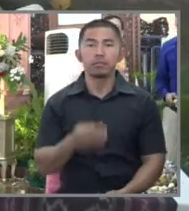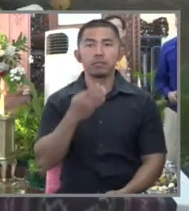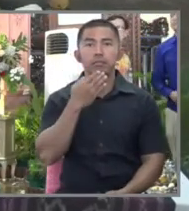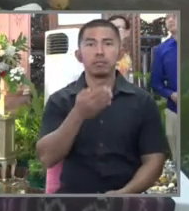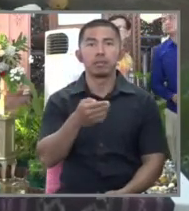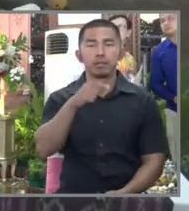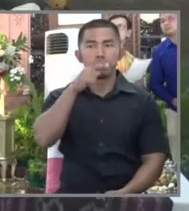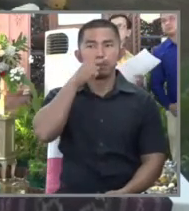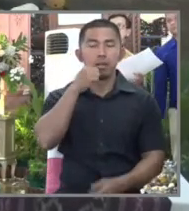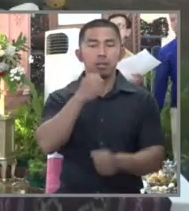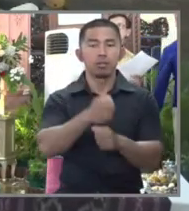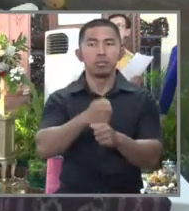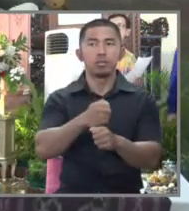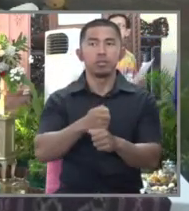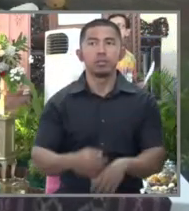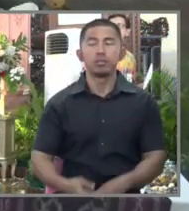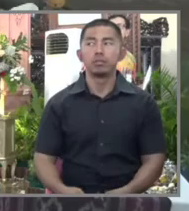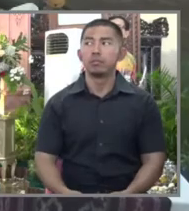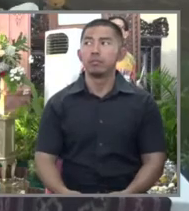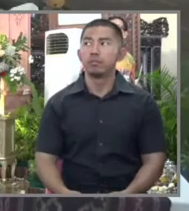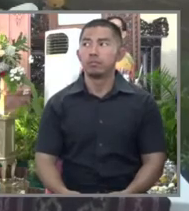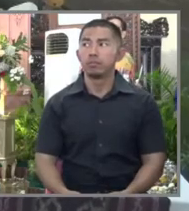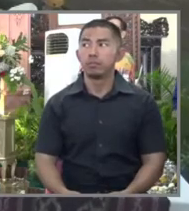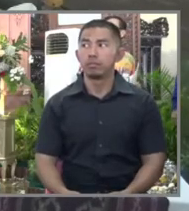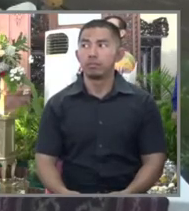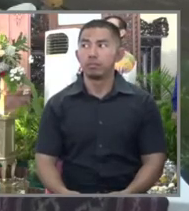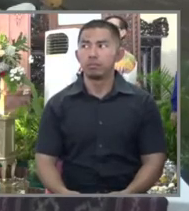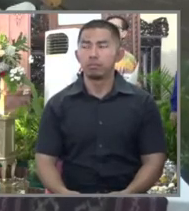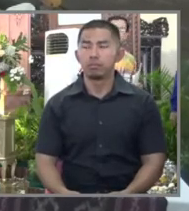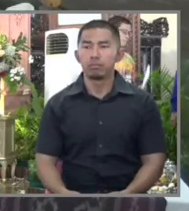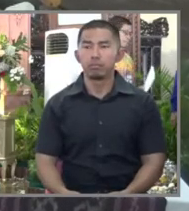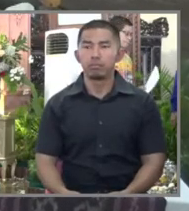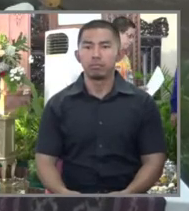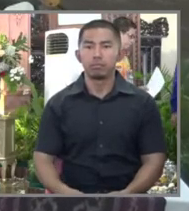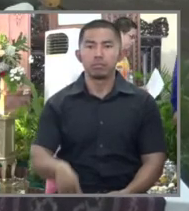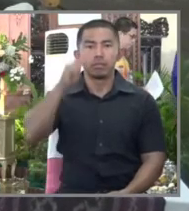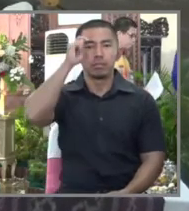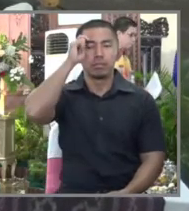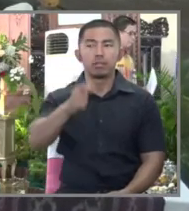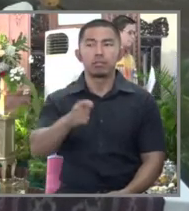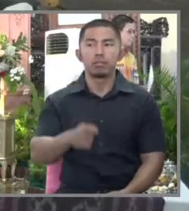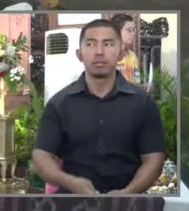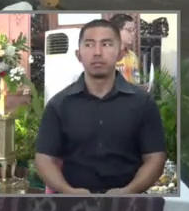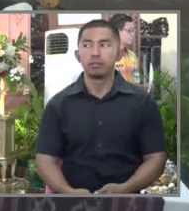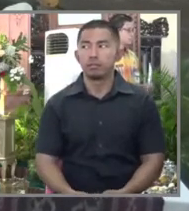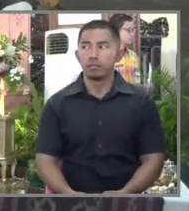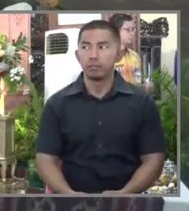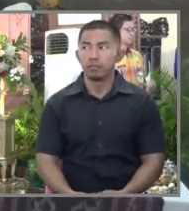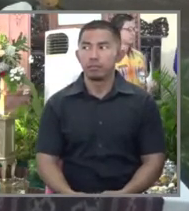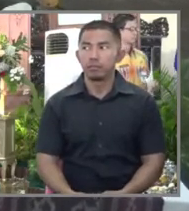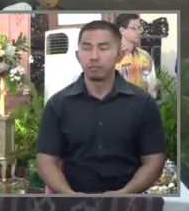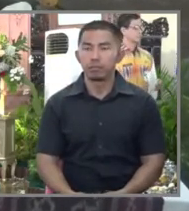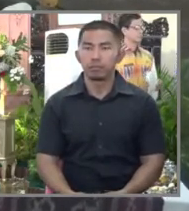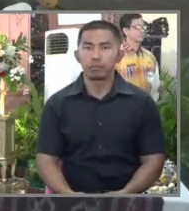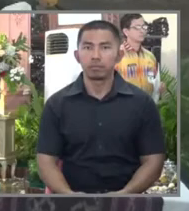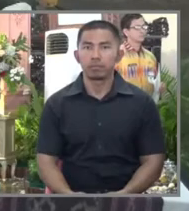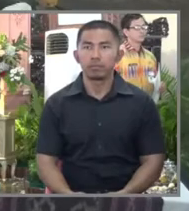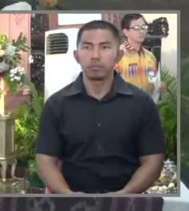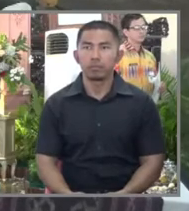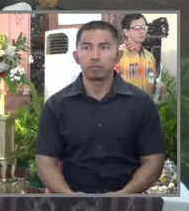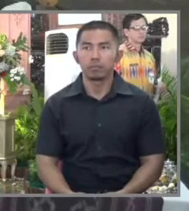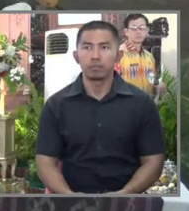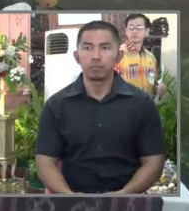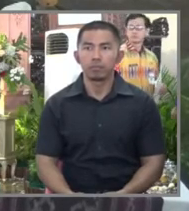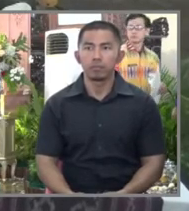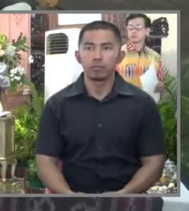Bapak Gubernur Jawa Tengah, Bapak Ganjar. Yang terhormat semua bupati dan segenap yang ikut hadir di Nusa